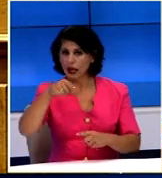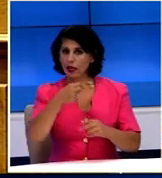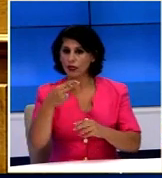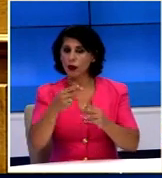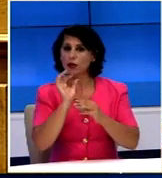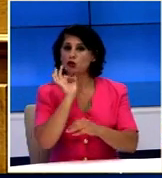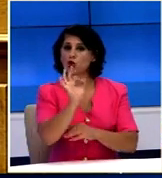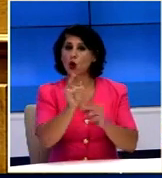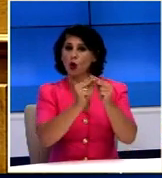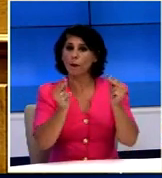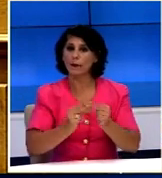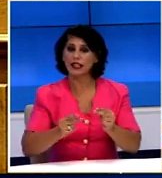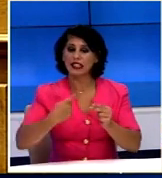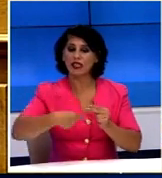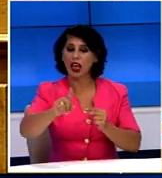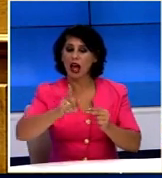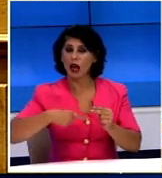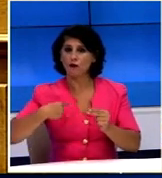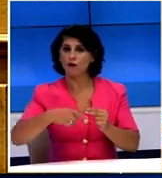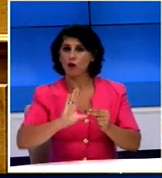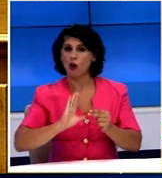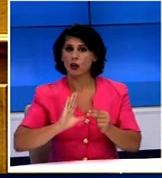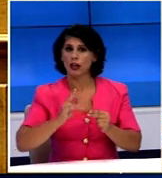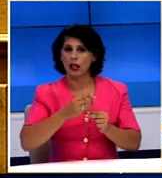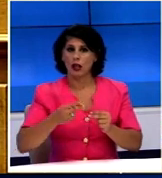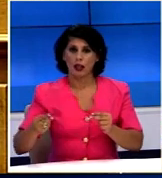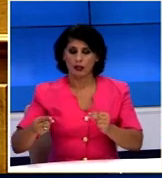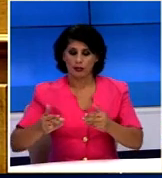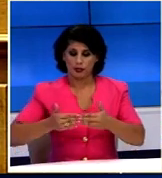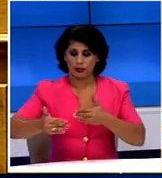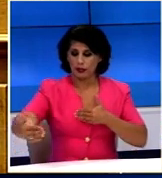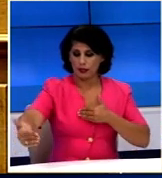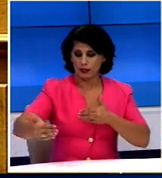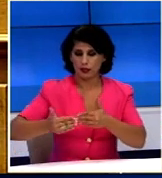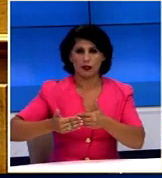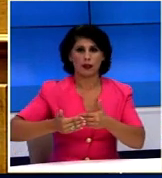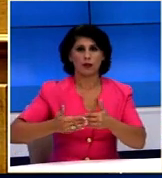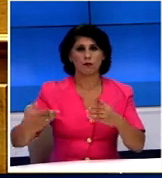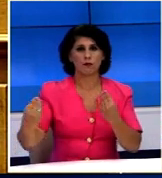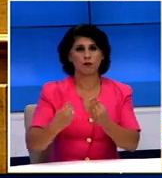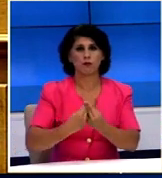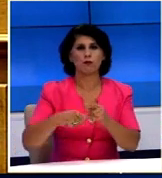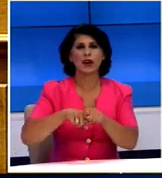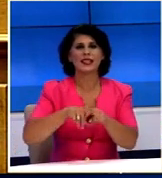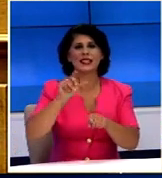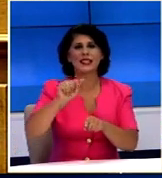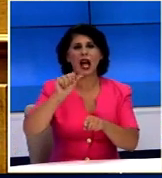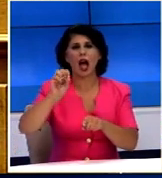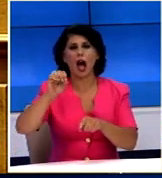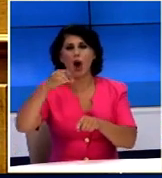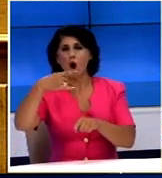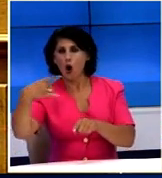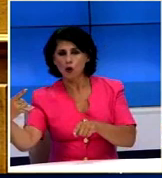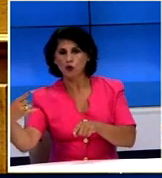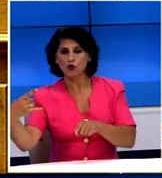επίλυση της διαφοράς μας για την υφαλοκρηπίδα που ταυτίζεται με την ΑΟΣ, με